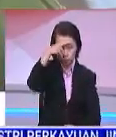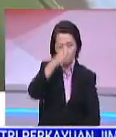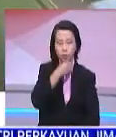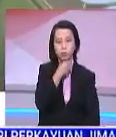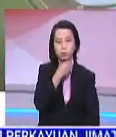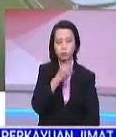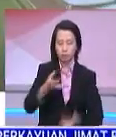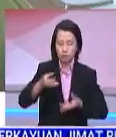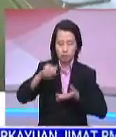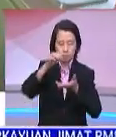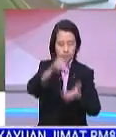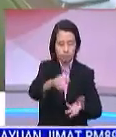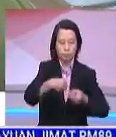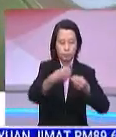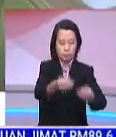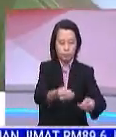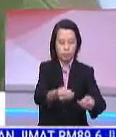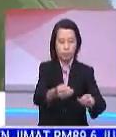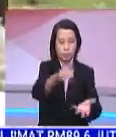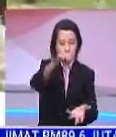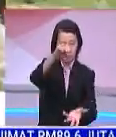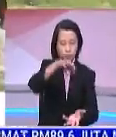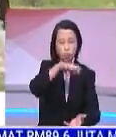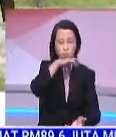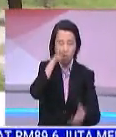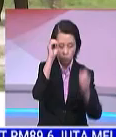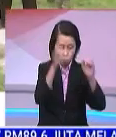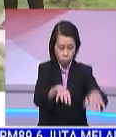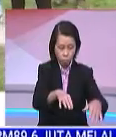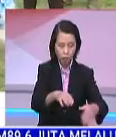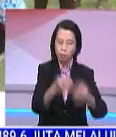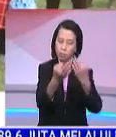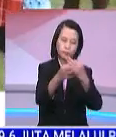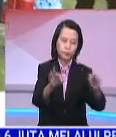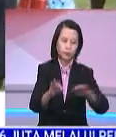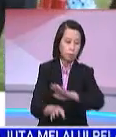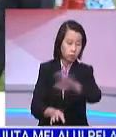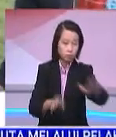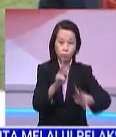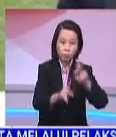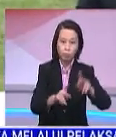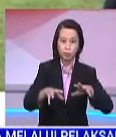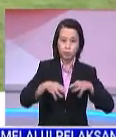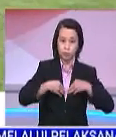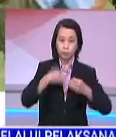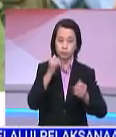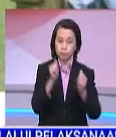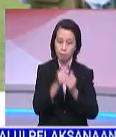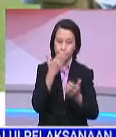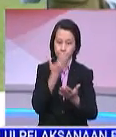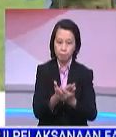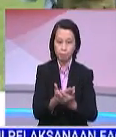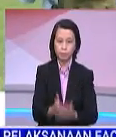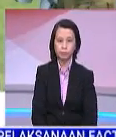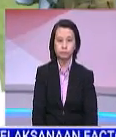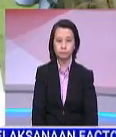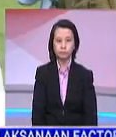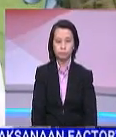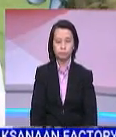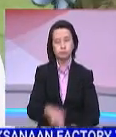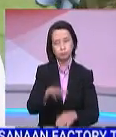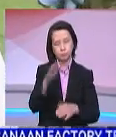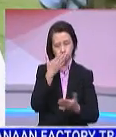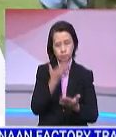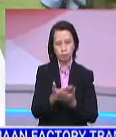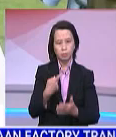pemberian tong sampah secara percuma ini turut disambut baik penduduk setempat blossom lebih